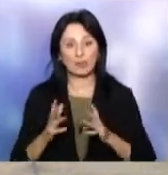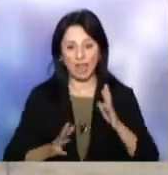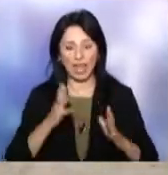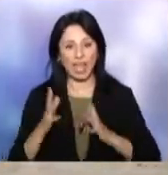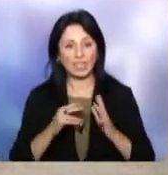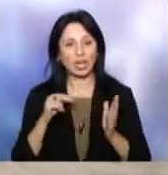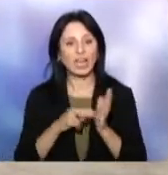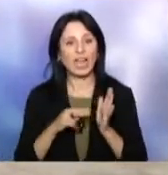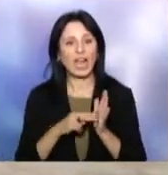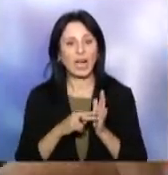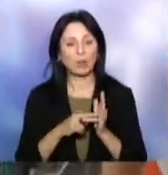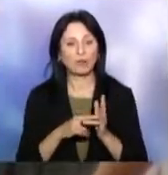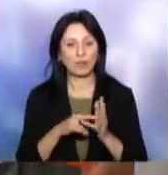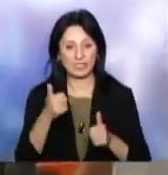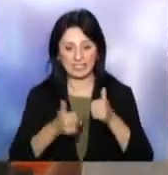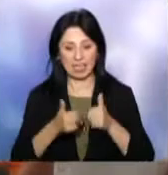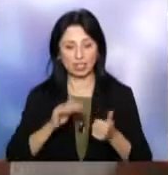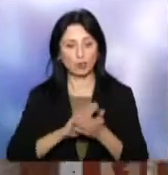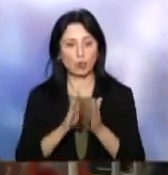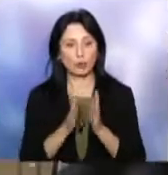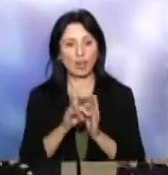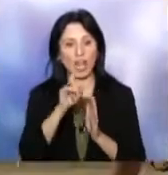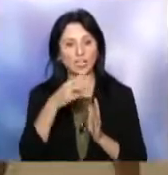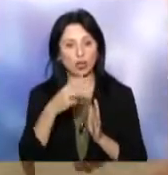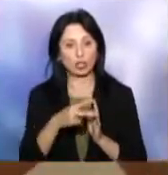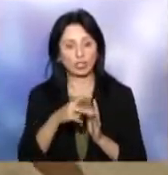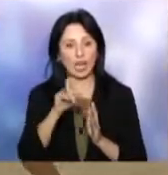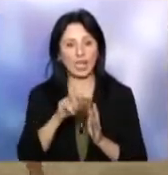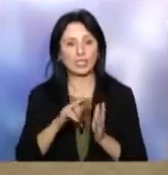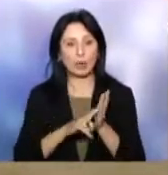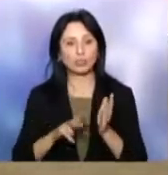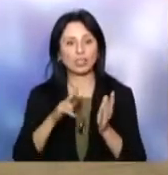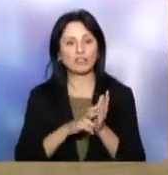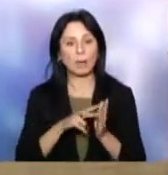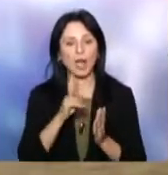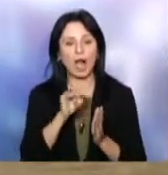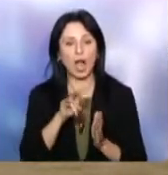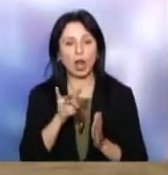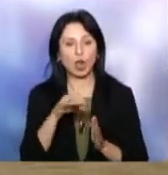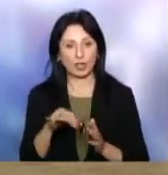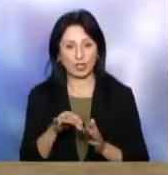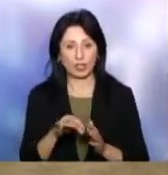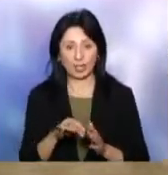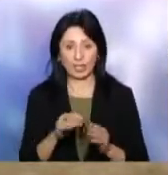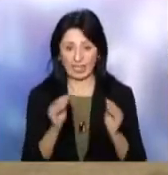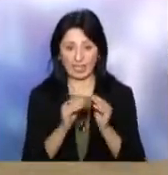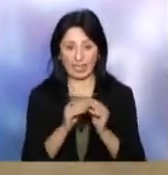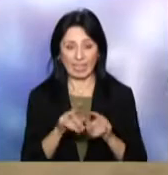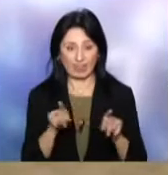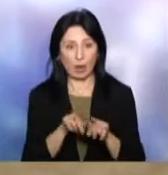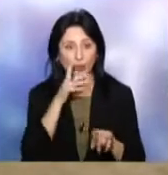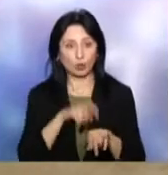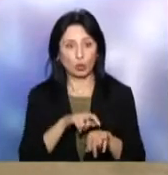ენერგეტიკული ღირებულება საშეჯიბრო პირობებში 120-დან 178 კალორიამდეა. ხოლო იგივე